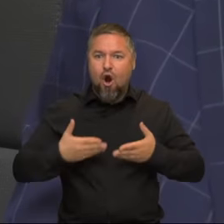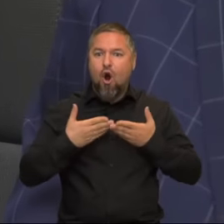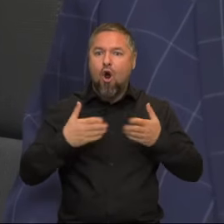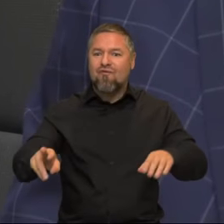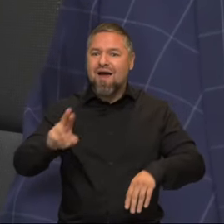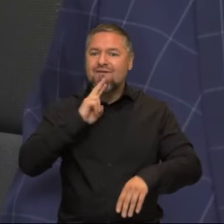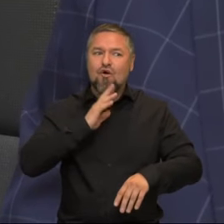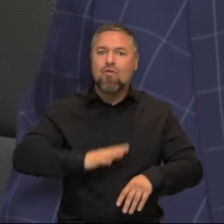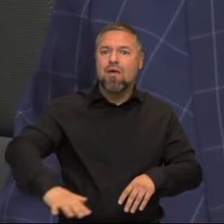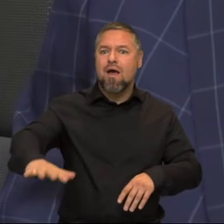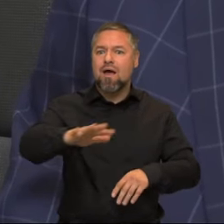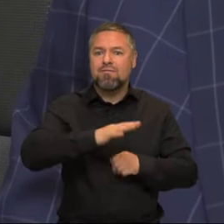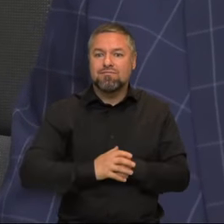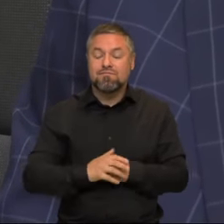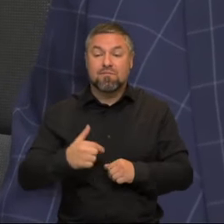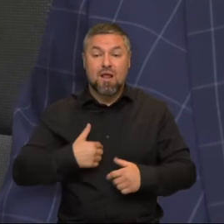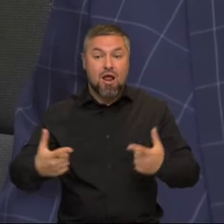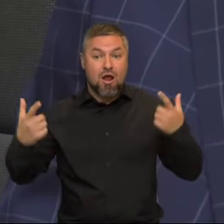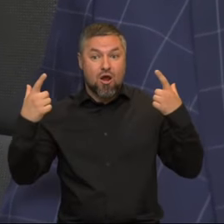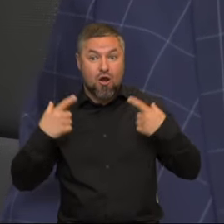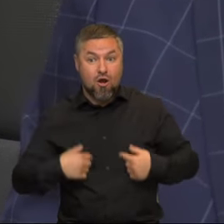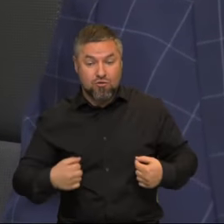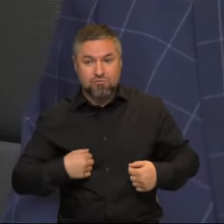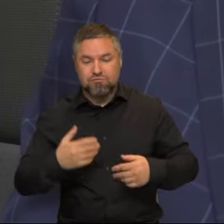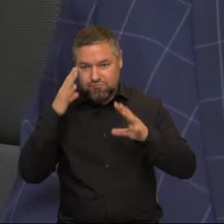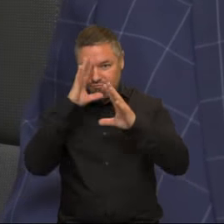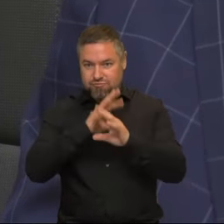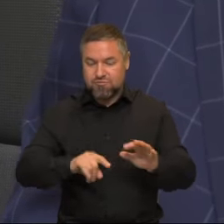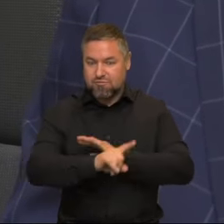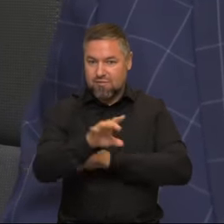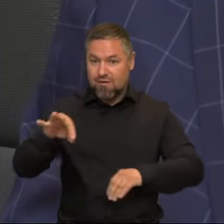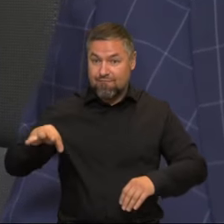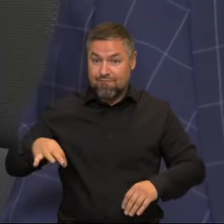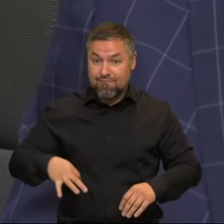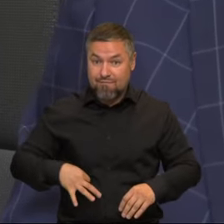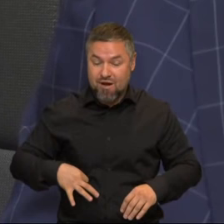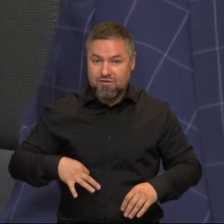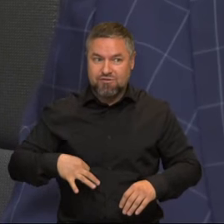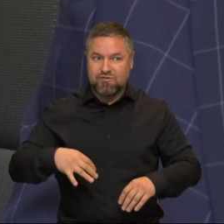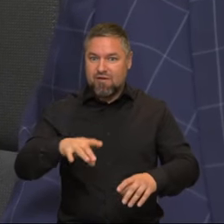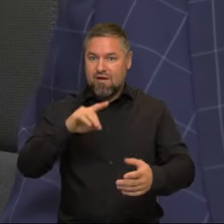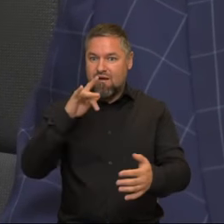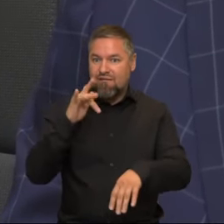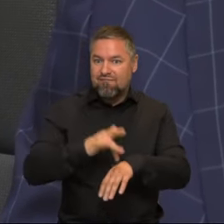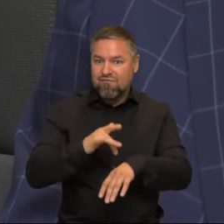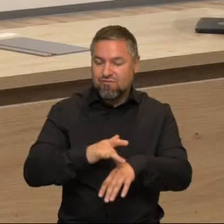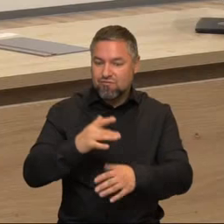otwartych. Ja osobiście jestem pełen uznania dla Państwa osiągnięć.